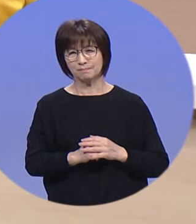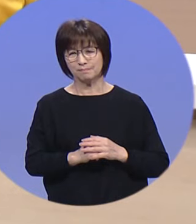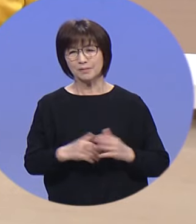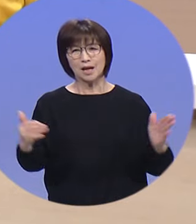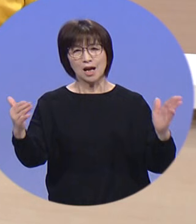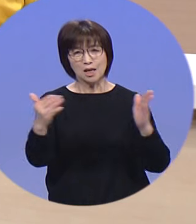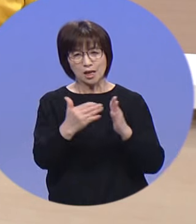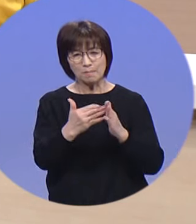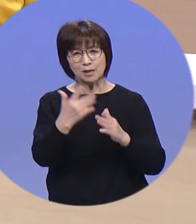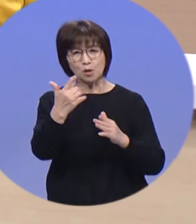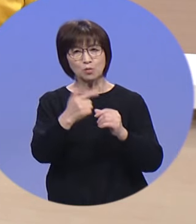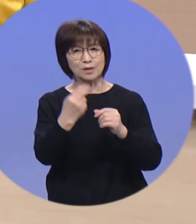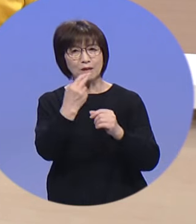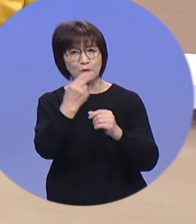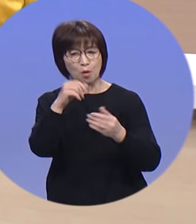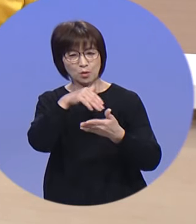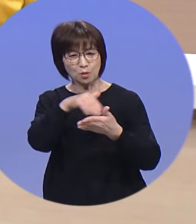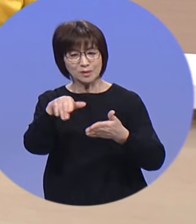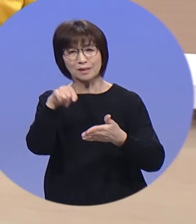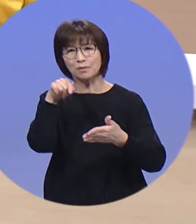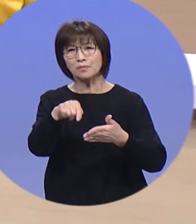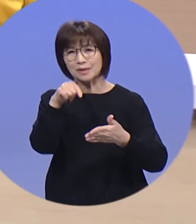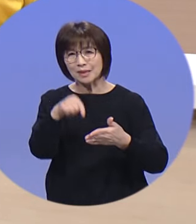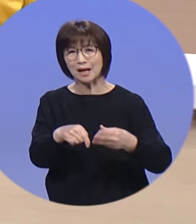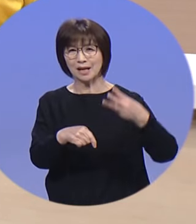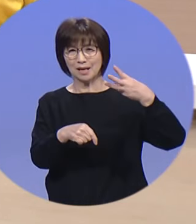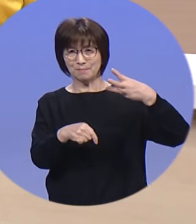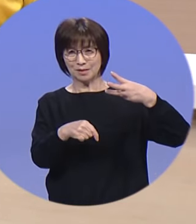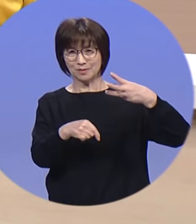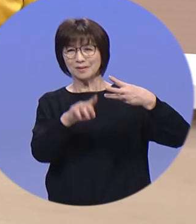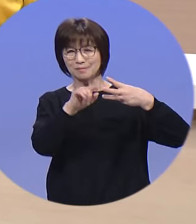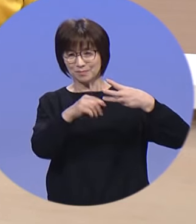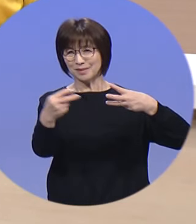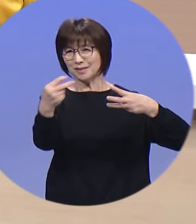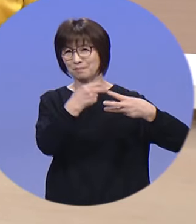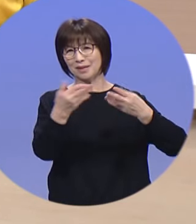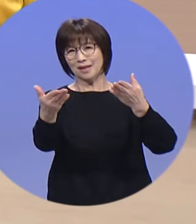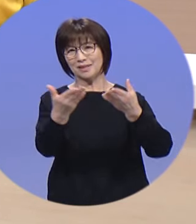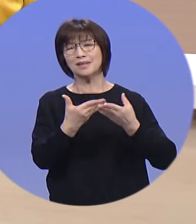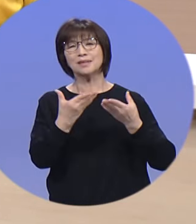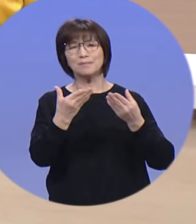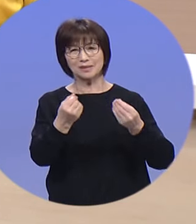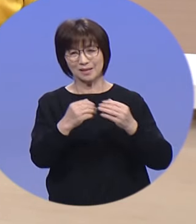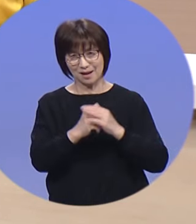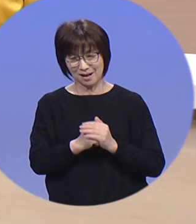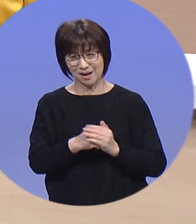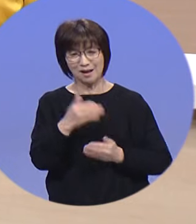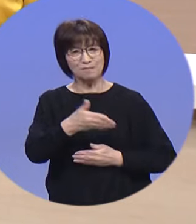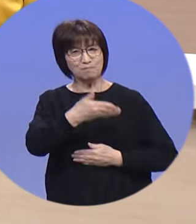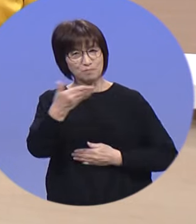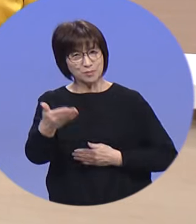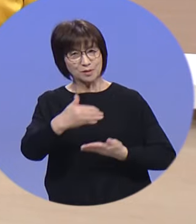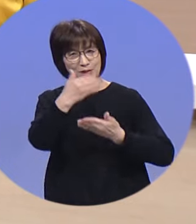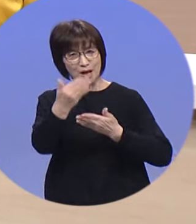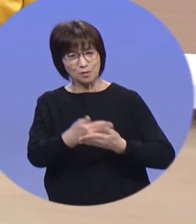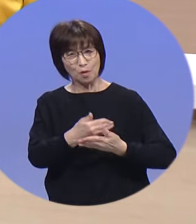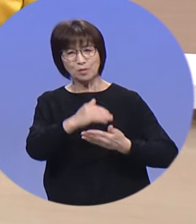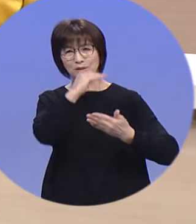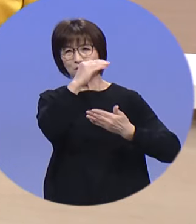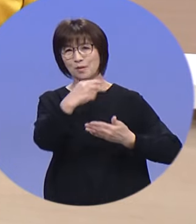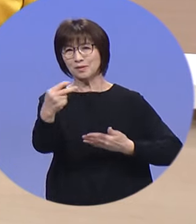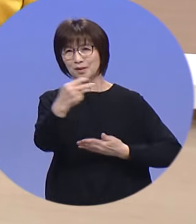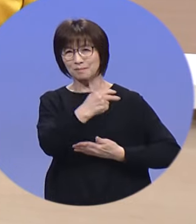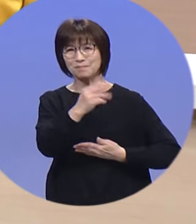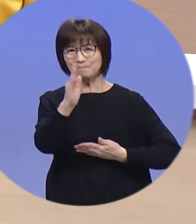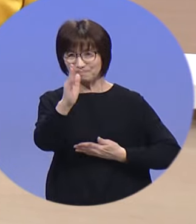ここまで令和6年度の予算のうち3項目についてご覧いただきました。 続きまして、残りの項目をご覧